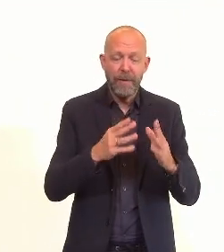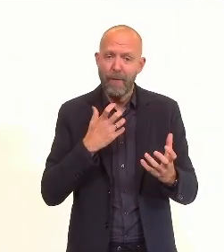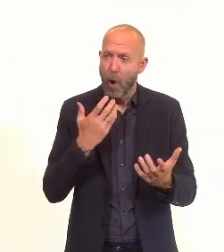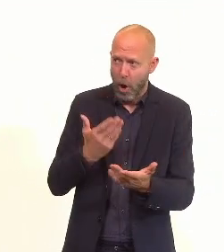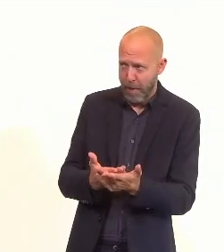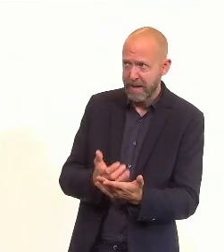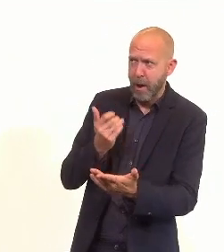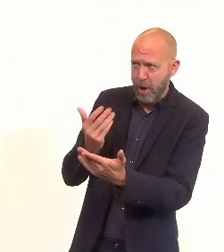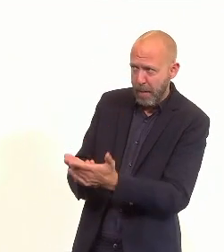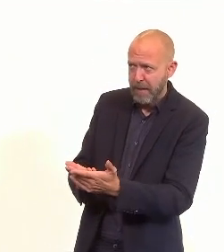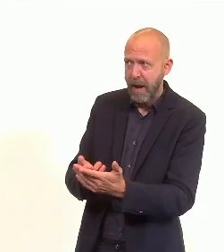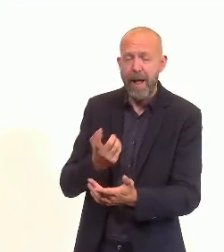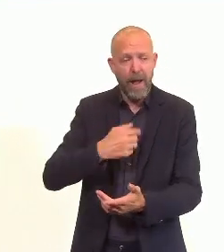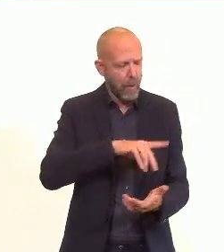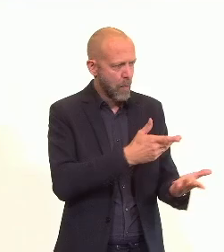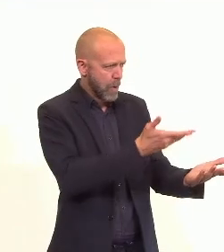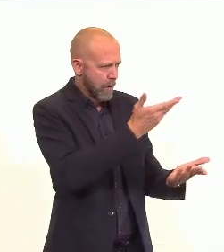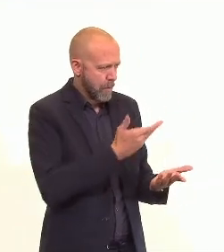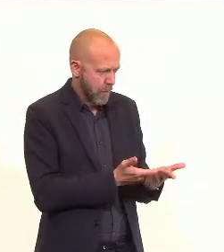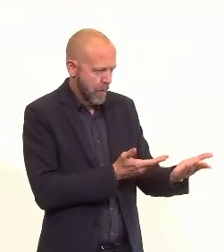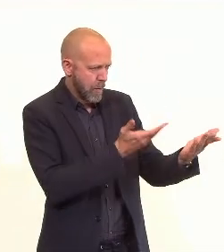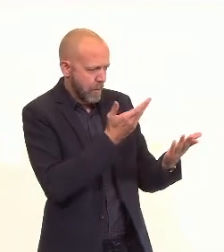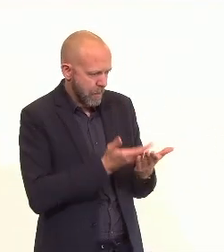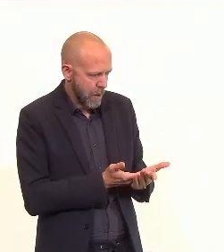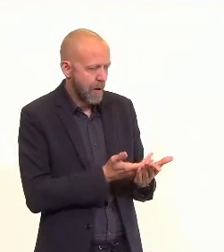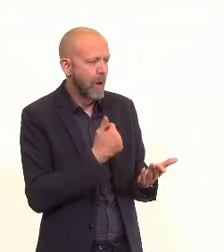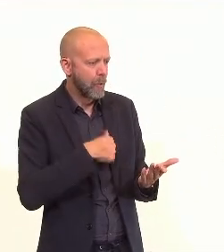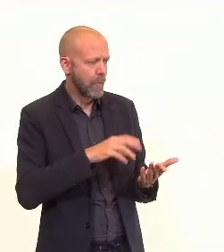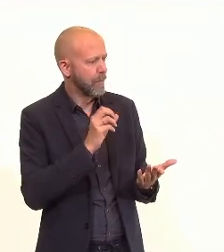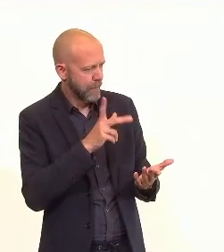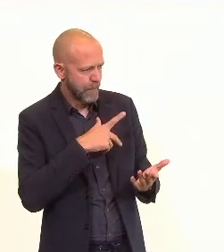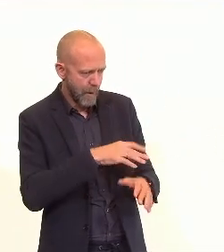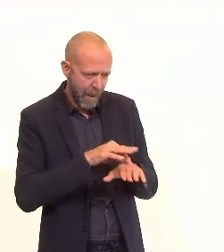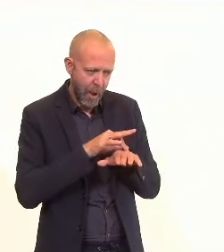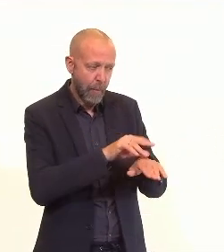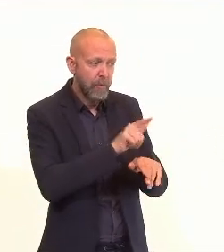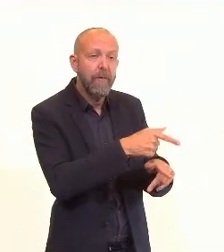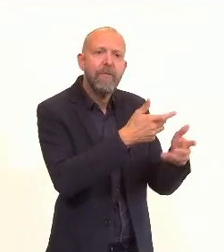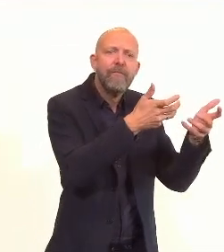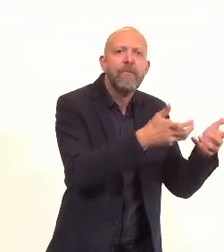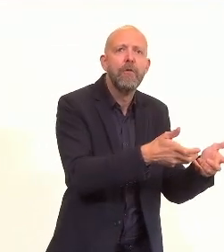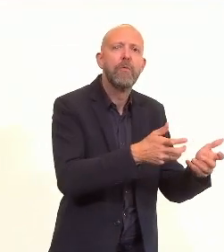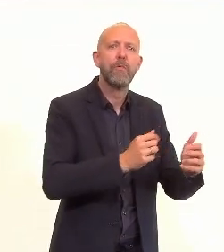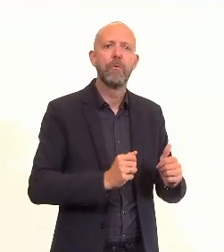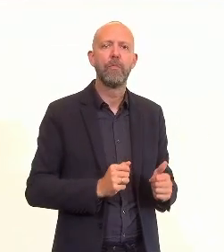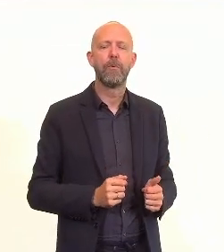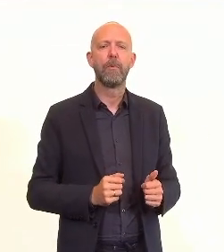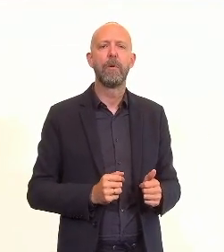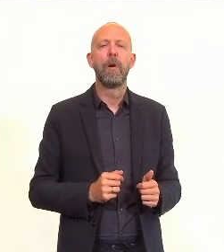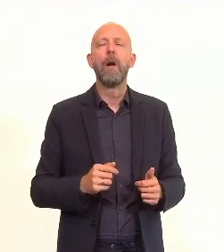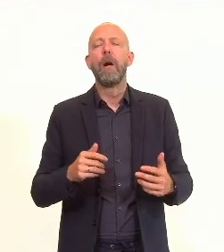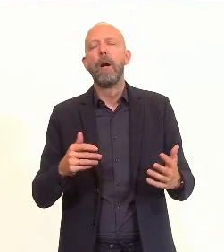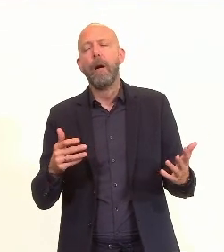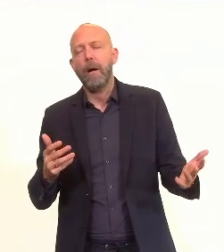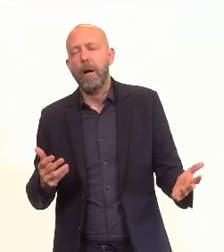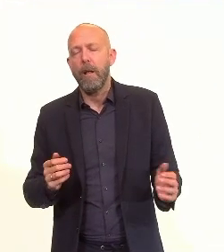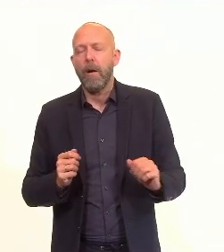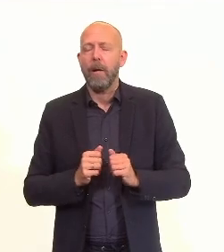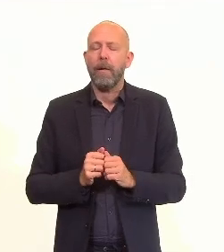va les personnes âgées finalement les accompagner dans ce qu'elles veulent. Alors, ça a un côté